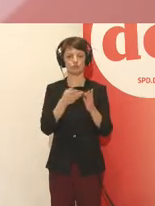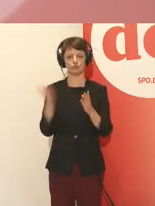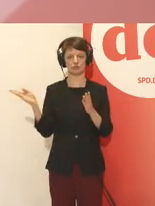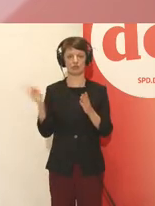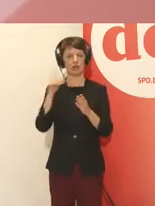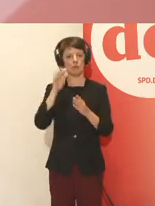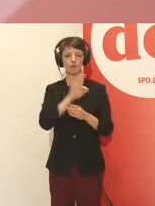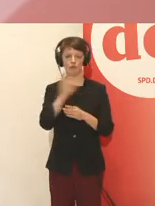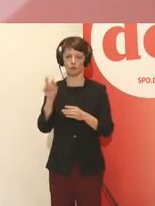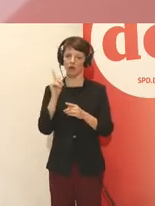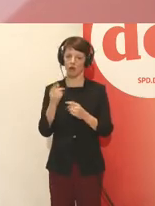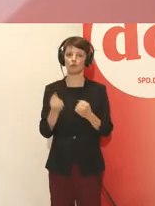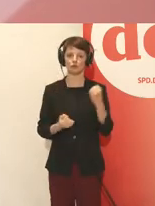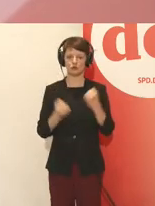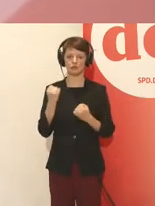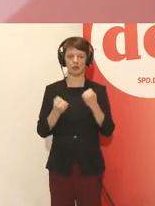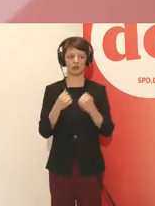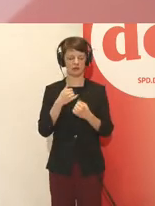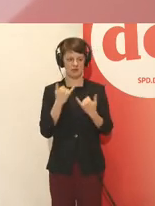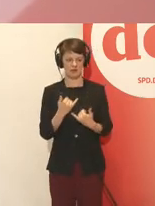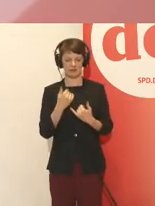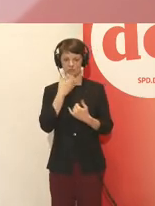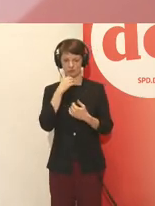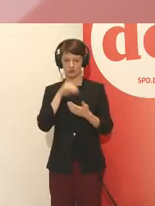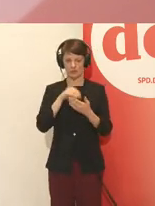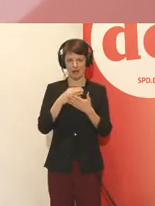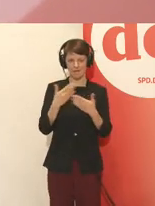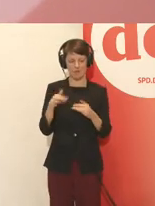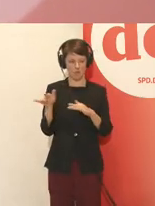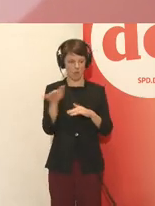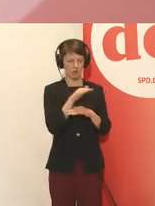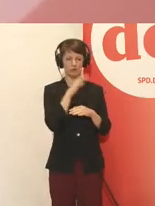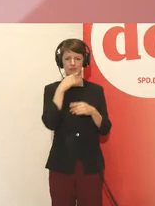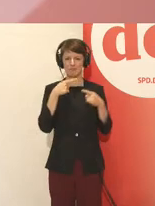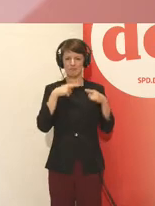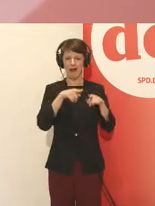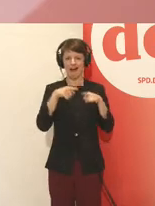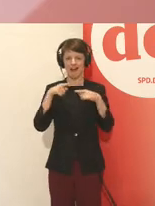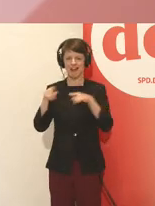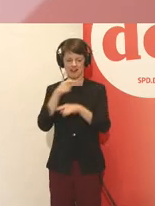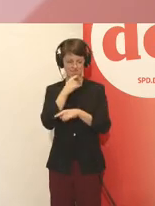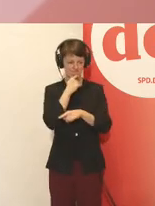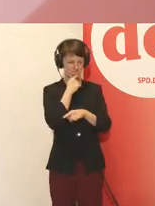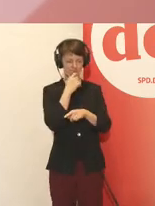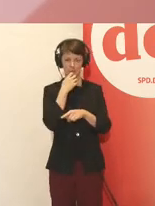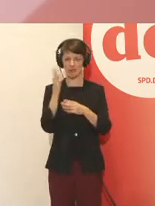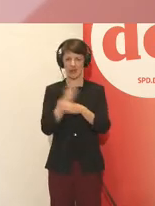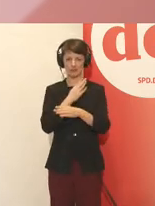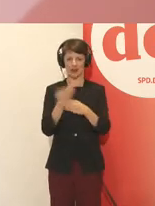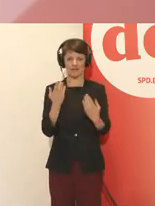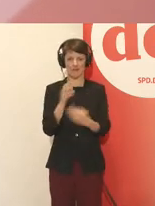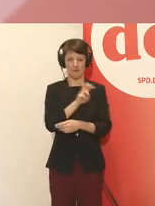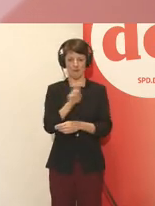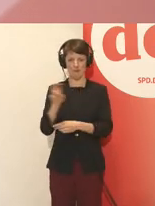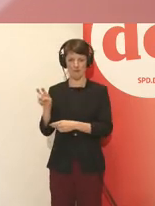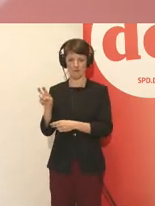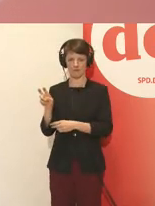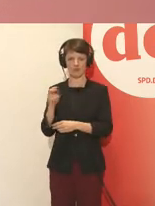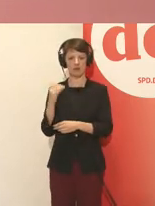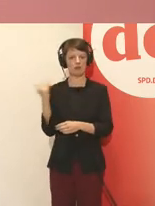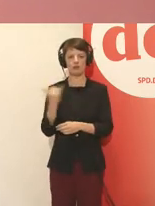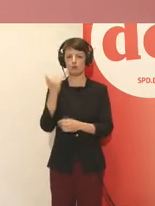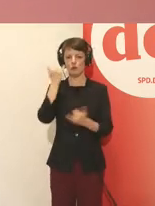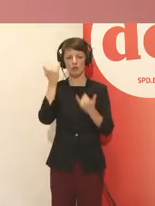fällt es genauso schwer wie uns zu entscheiden wo man dabei sein möchte ist doch viel parallel aber ihr schafft es schon wir haben so viele großartige